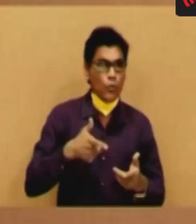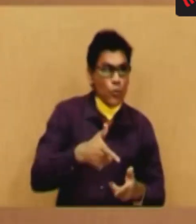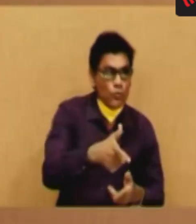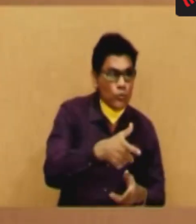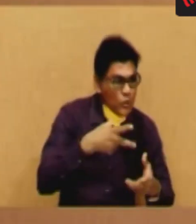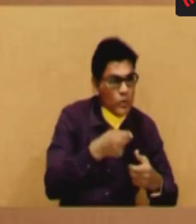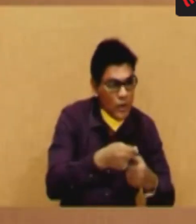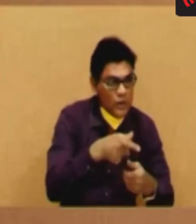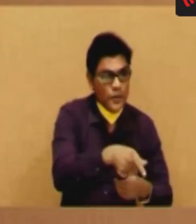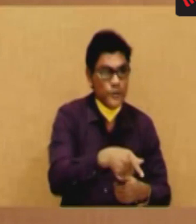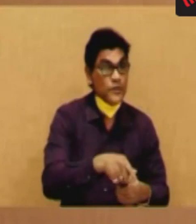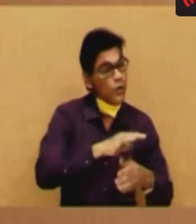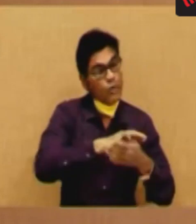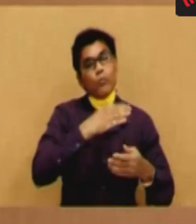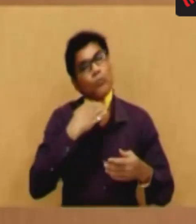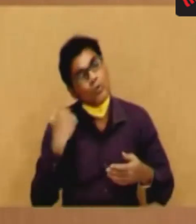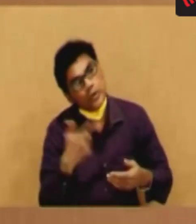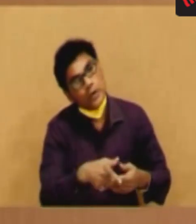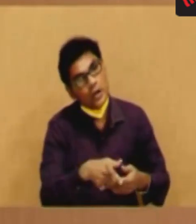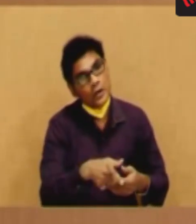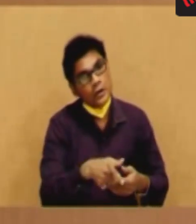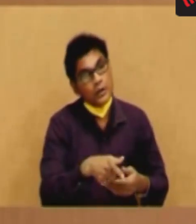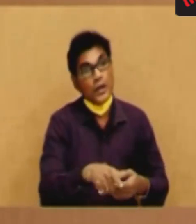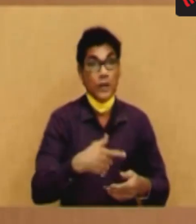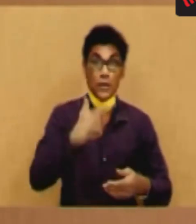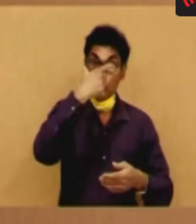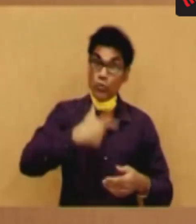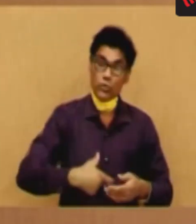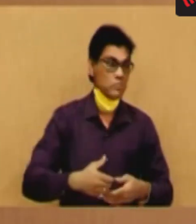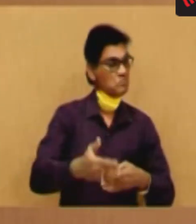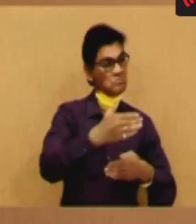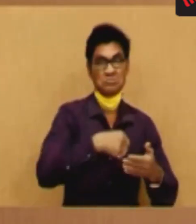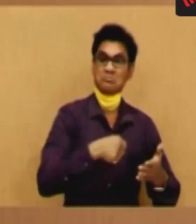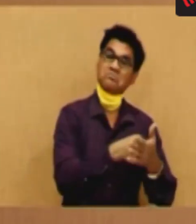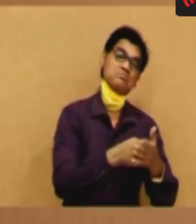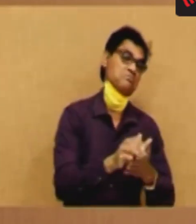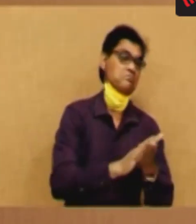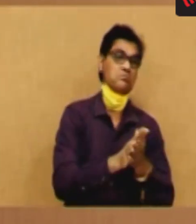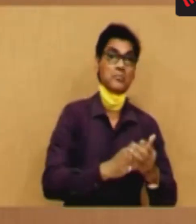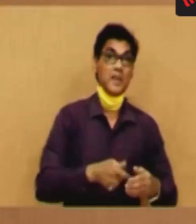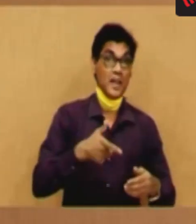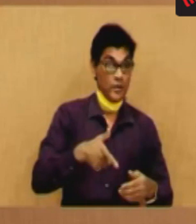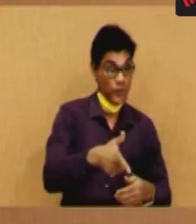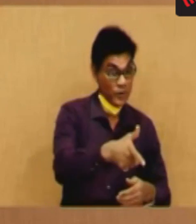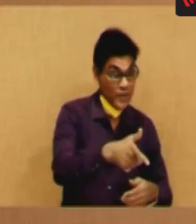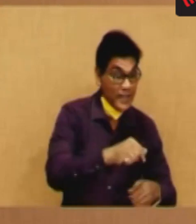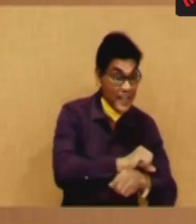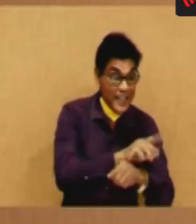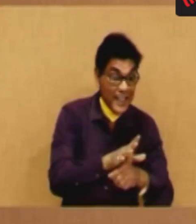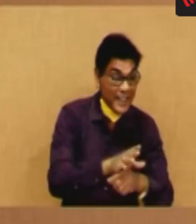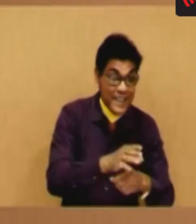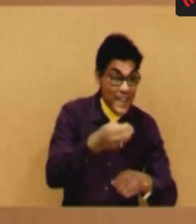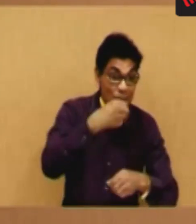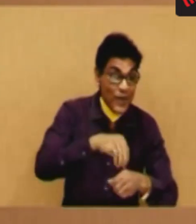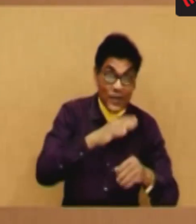ଦିଆହେଲା ଆଉ ସେ ମୂଷା ଯଦି ସେଥିରେ ମରିଗଲା ତାମାନେ ଆମେ ଜାଣିବା ସେ ମଣିଷ ପର୍ଯ୍ୟନ୍ତ ଯାଇପାରିବ ନାହିଁ, ତେଣୁ ମୂଷାକୁ ଯଦି ସେ କ୍ଷତି ନ କଲା ତାପରେ